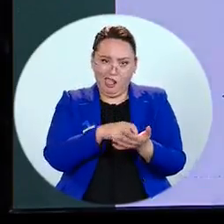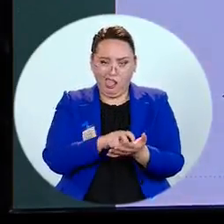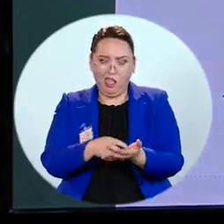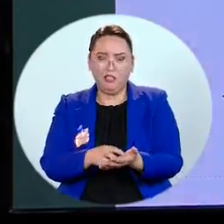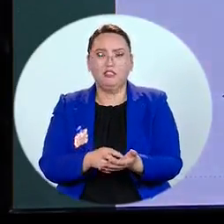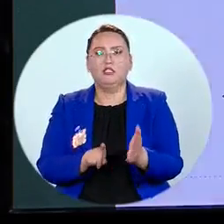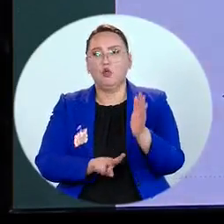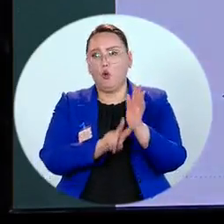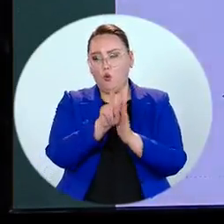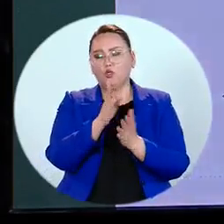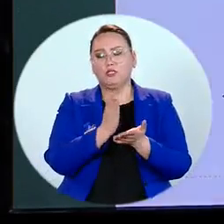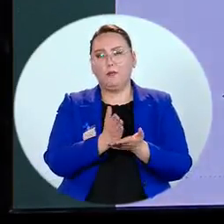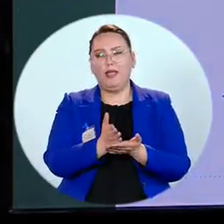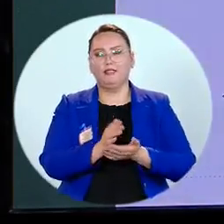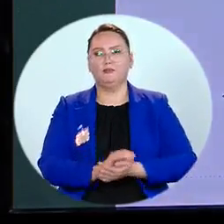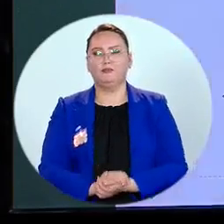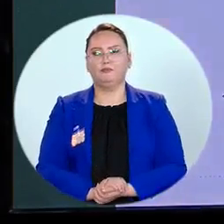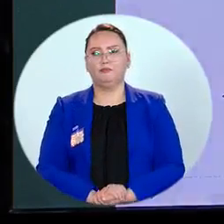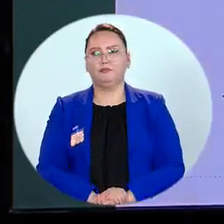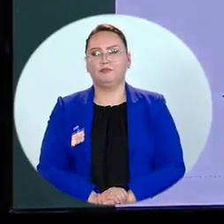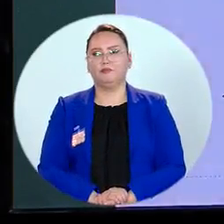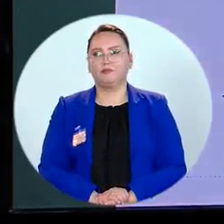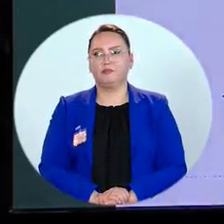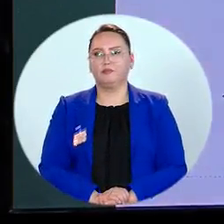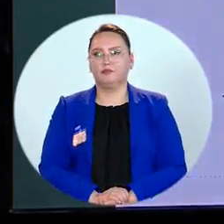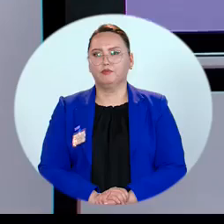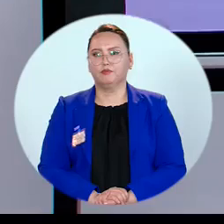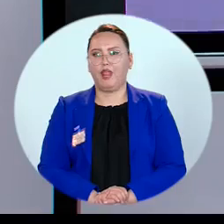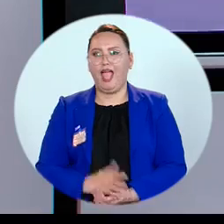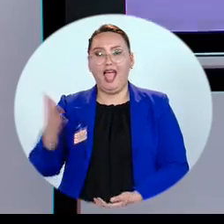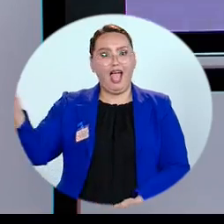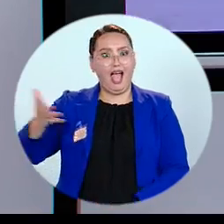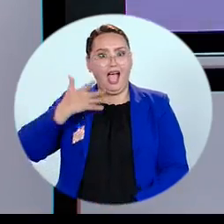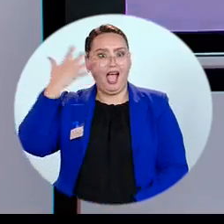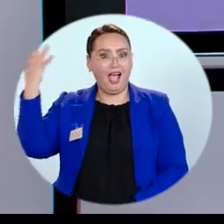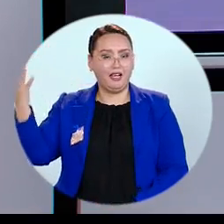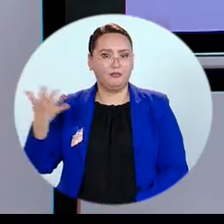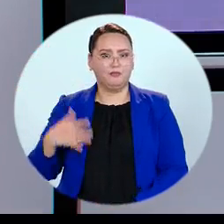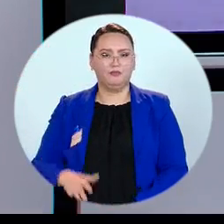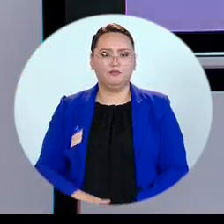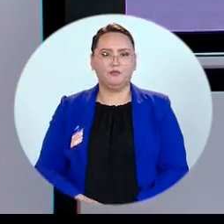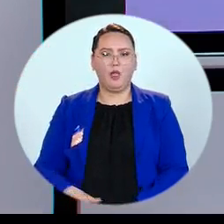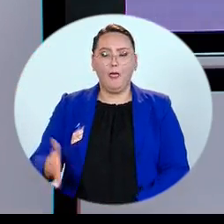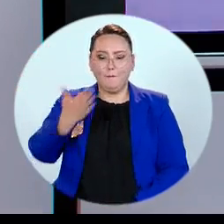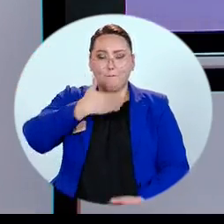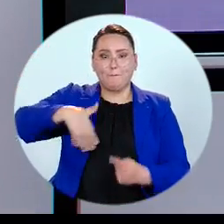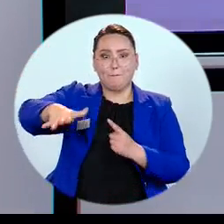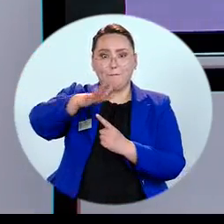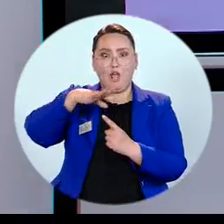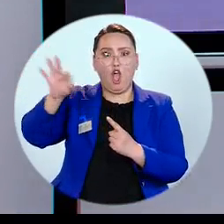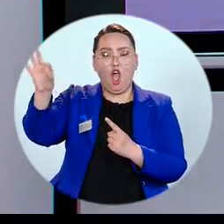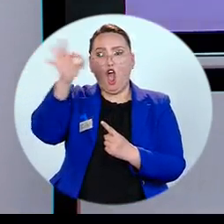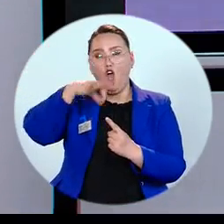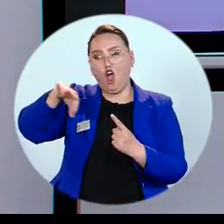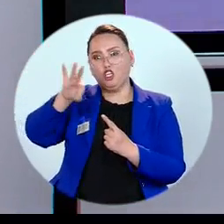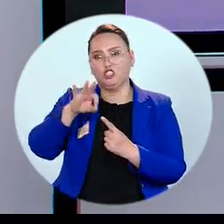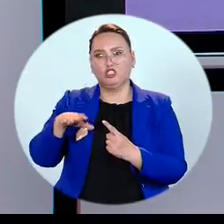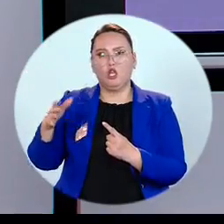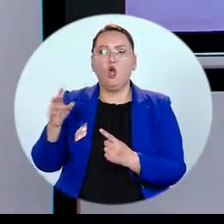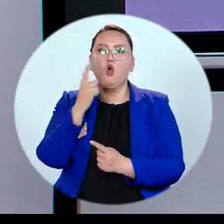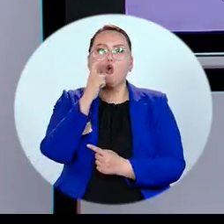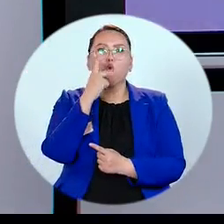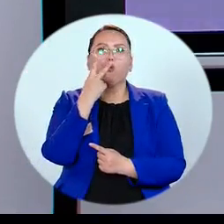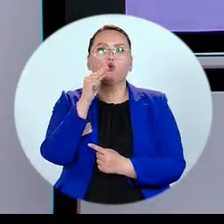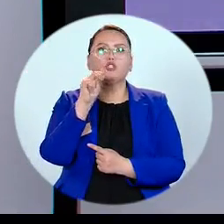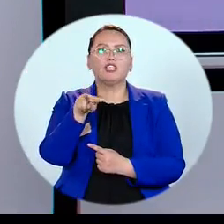ས